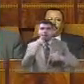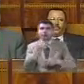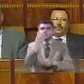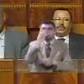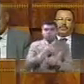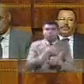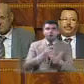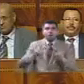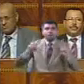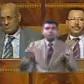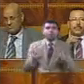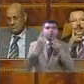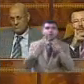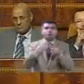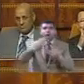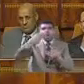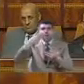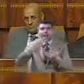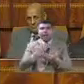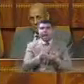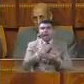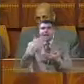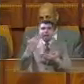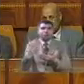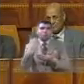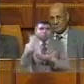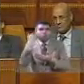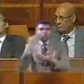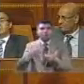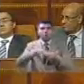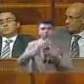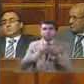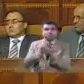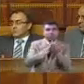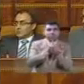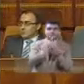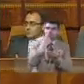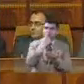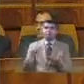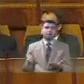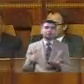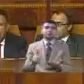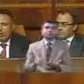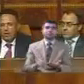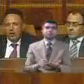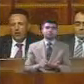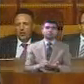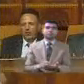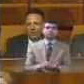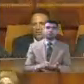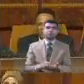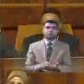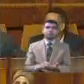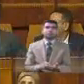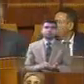وتنوضوا تبداو تتقولوا الكلام ديال السفاهه، وتنوضوا تقولوا الكلام اللي خارج الطريق. نعم انت ولا ضرب